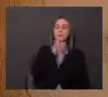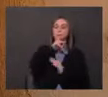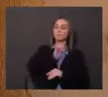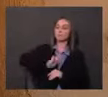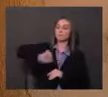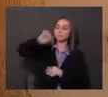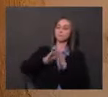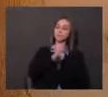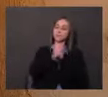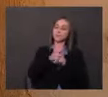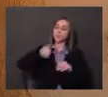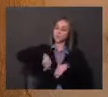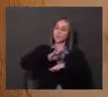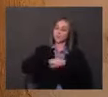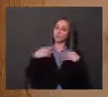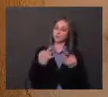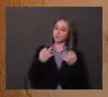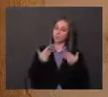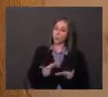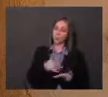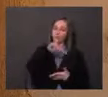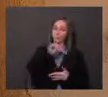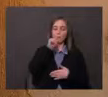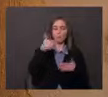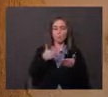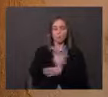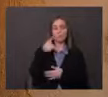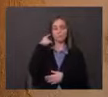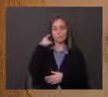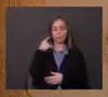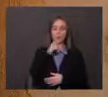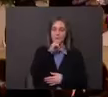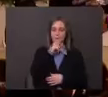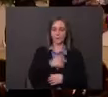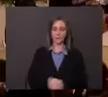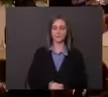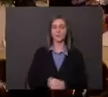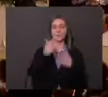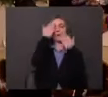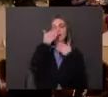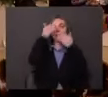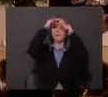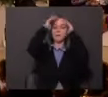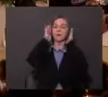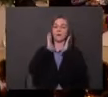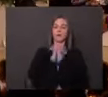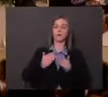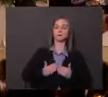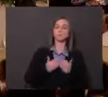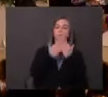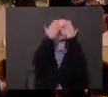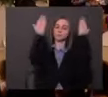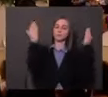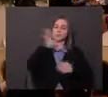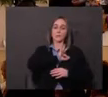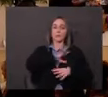por nós, pecadores, agora e na hora da nossa morte. Amém. Zdrowaś Maryjo, łaski pełna Pan